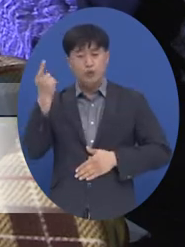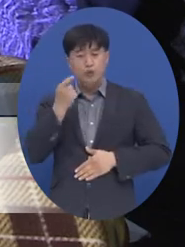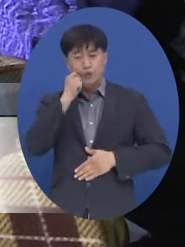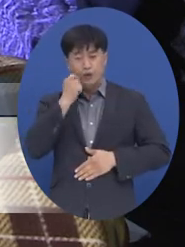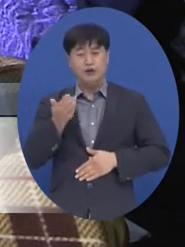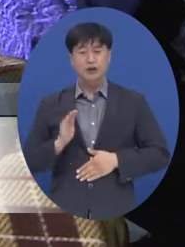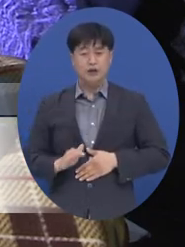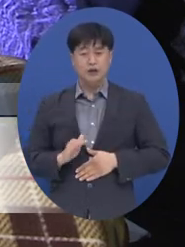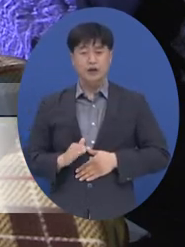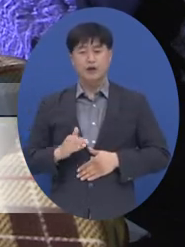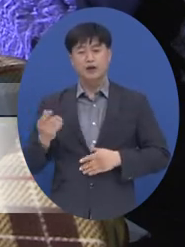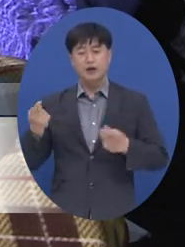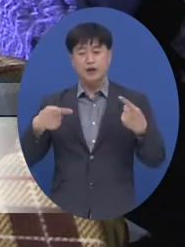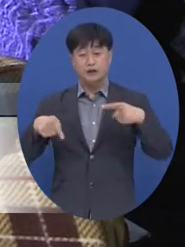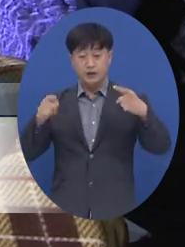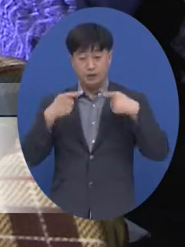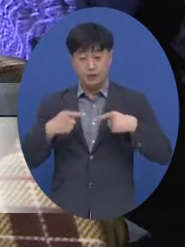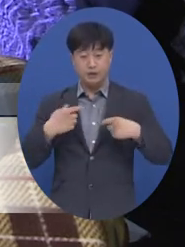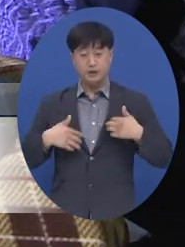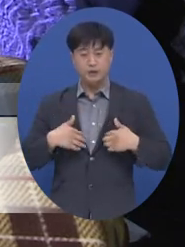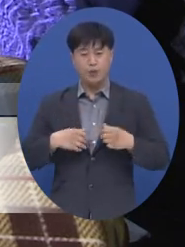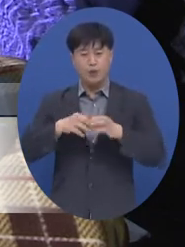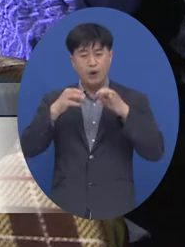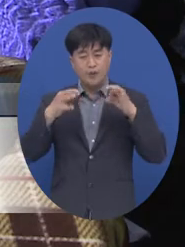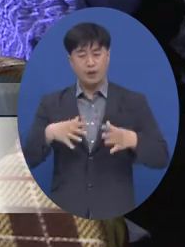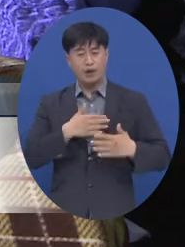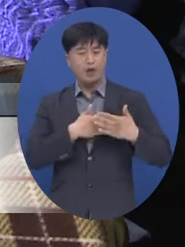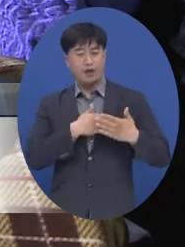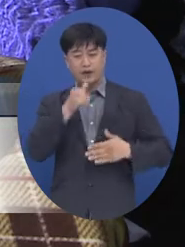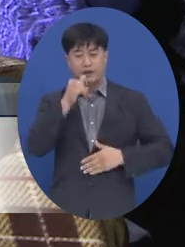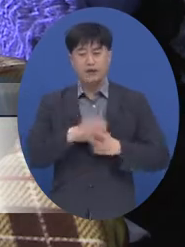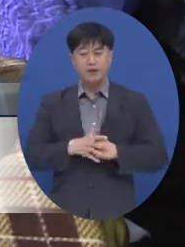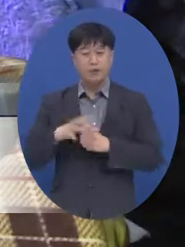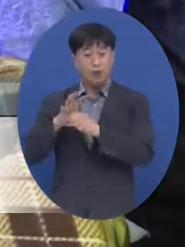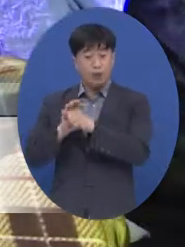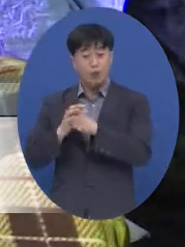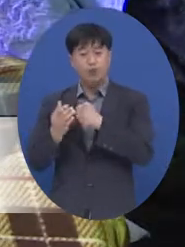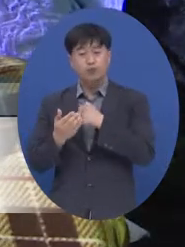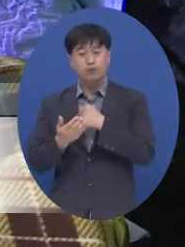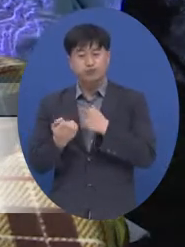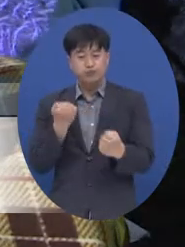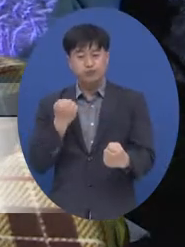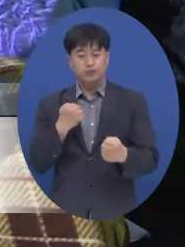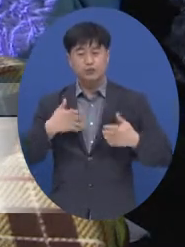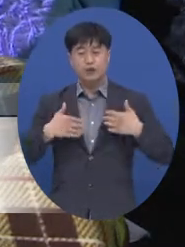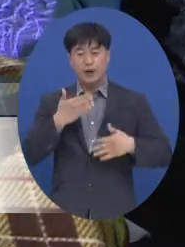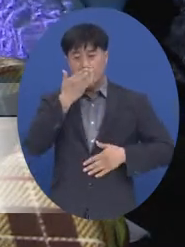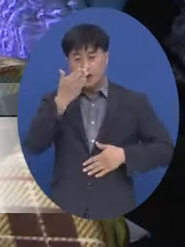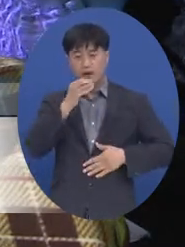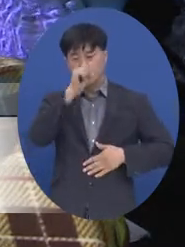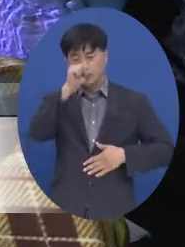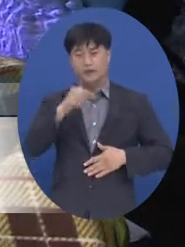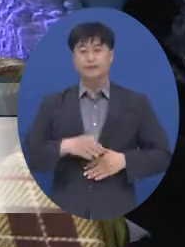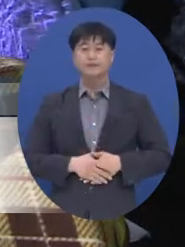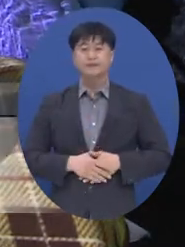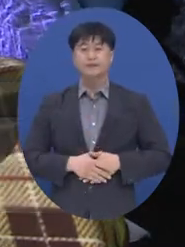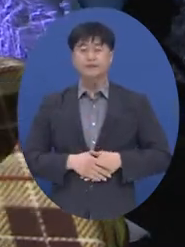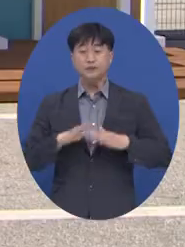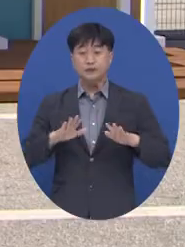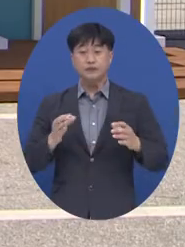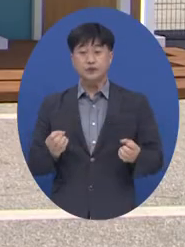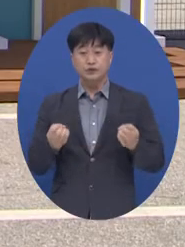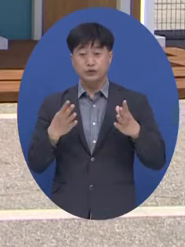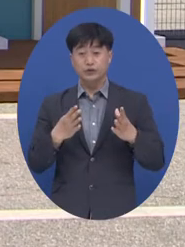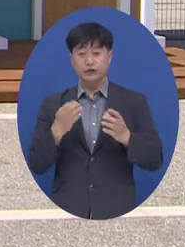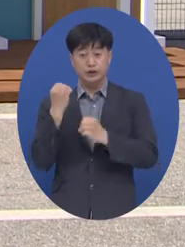는데 같이 하게 돼서 재밌는거 같아요 될 오랜만에 와서 설레고 코라 인데도 즐길 수 있어서 너무 손